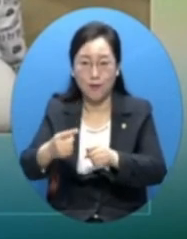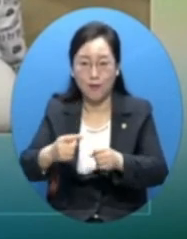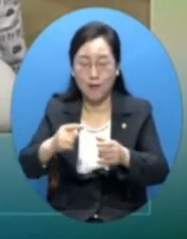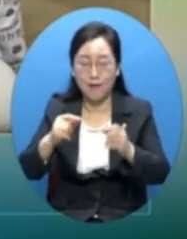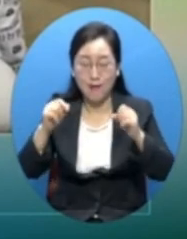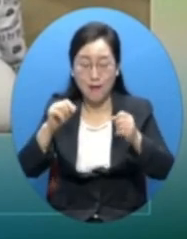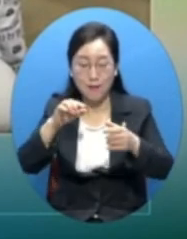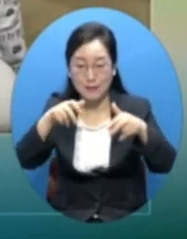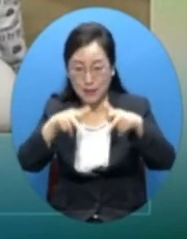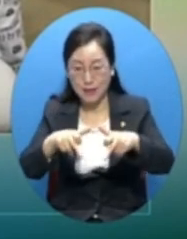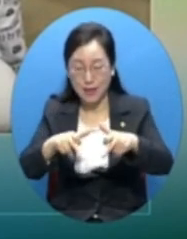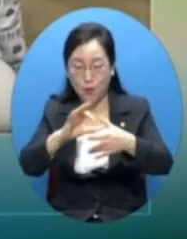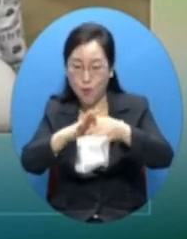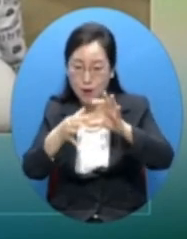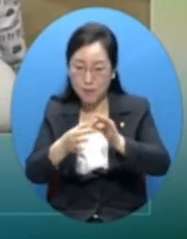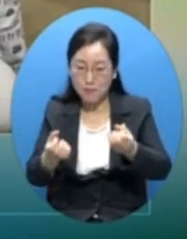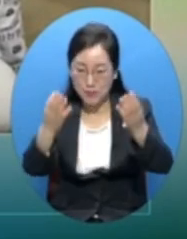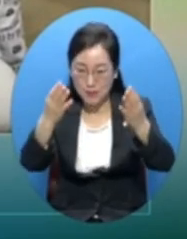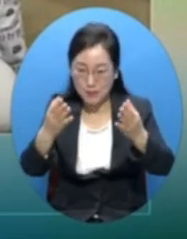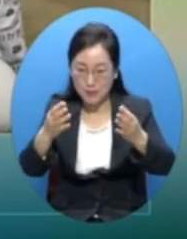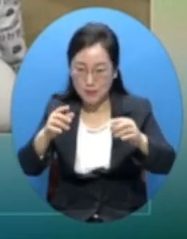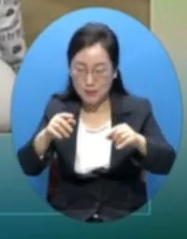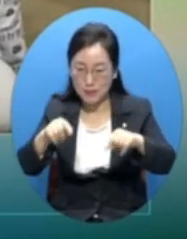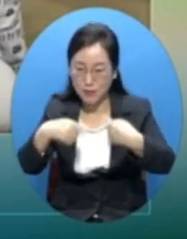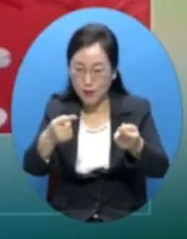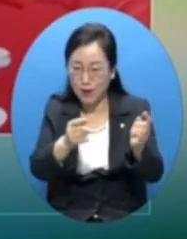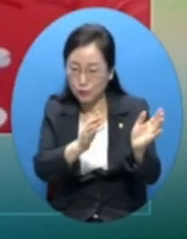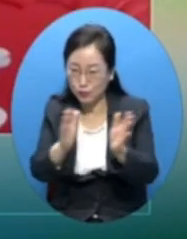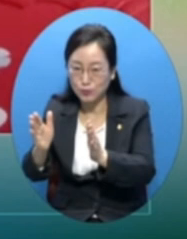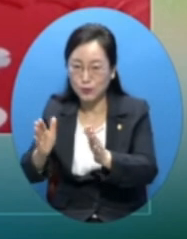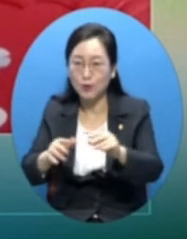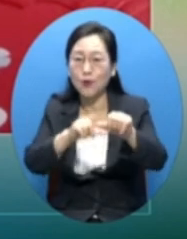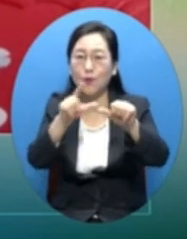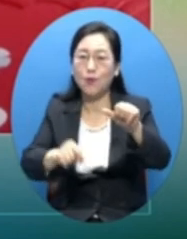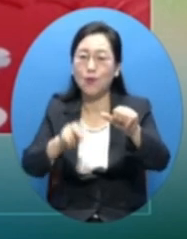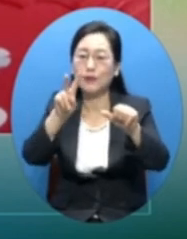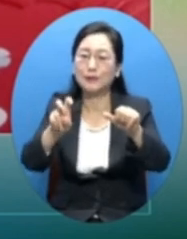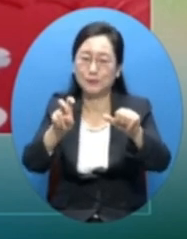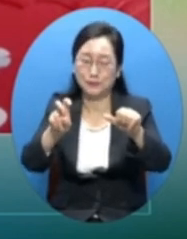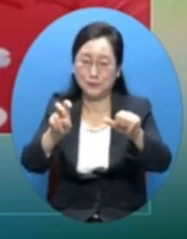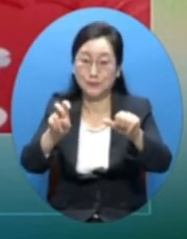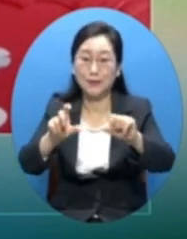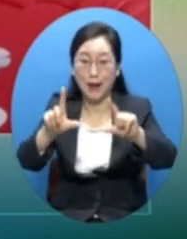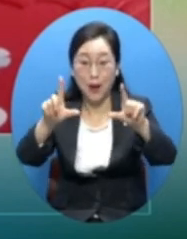있으며 올해 5월 20일 날 사랑하는